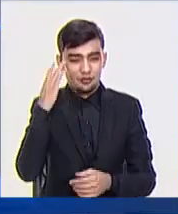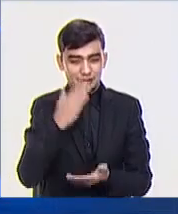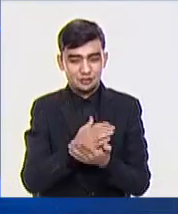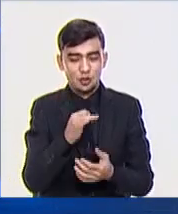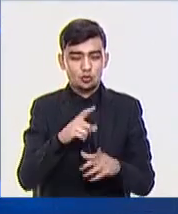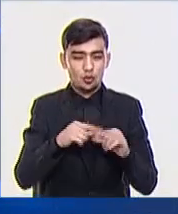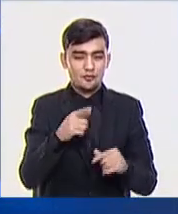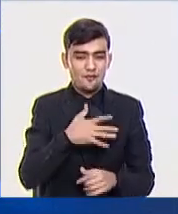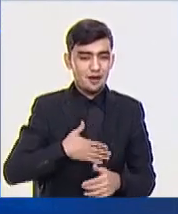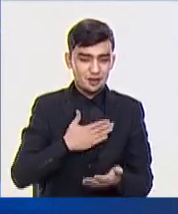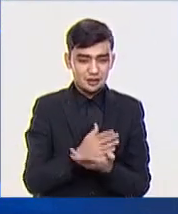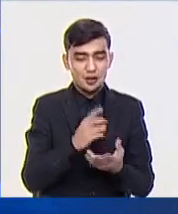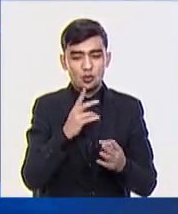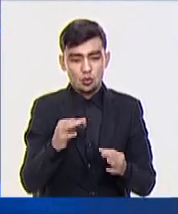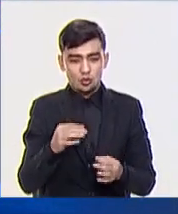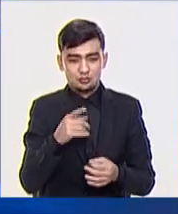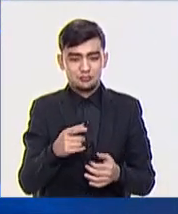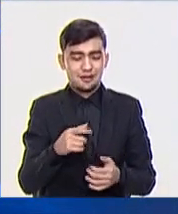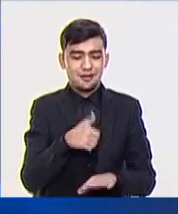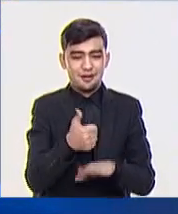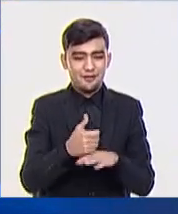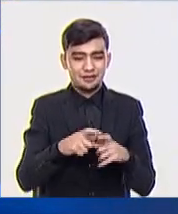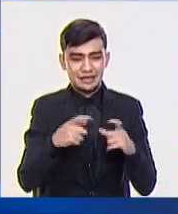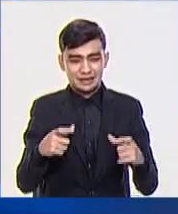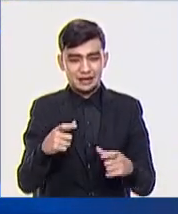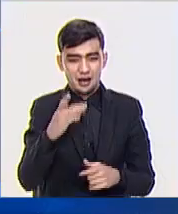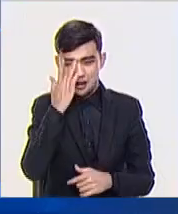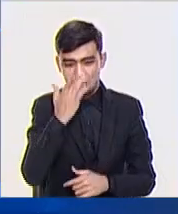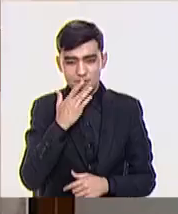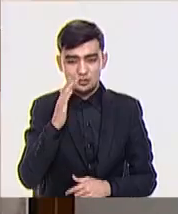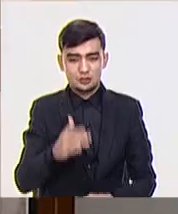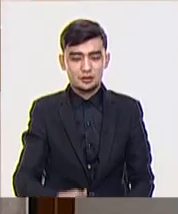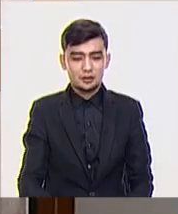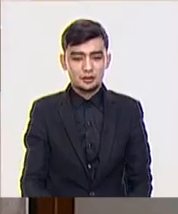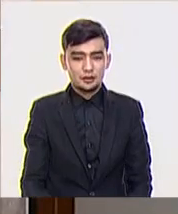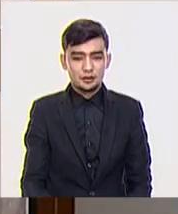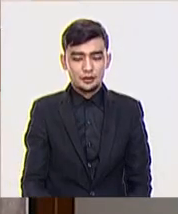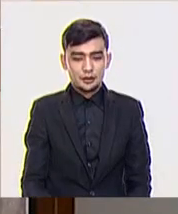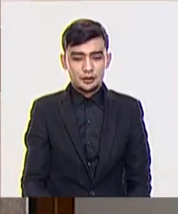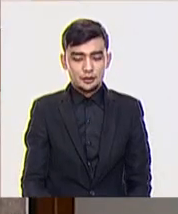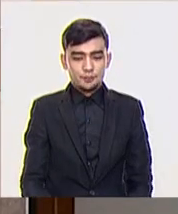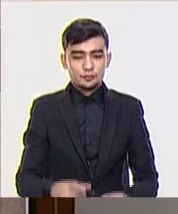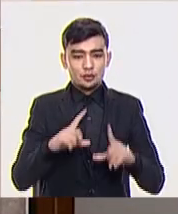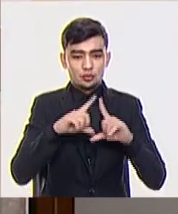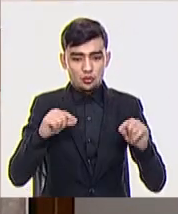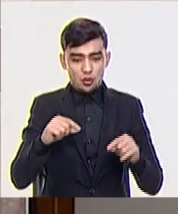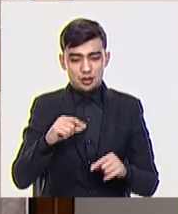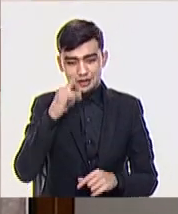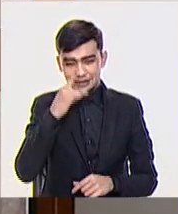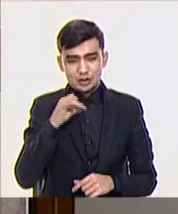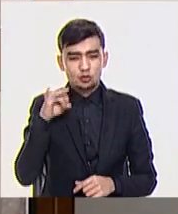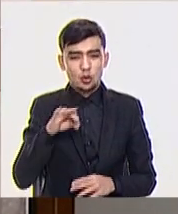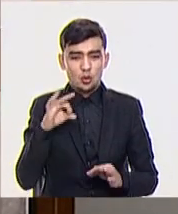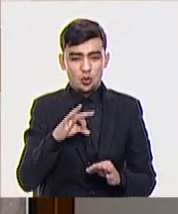волнение есть, но с ним легко справиться, ведь главное – тестирование пройдет летом. В школе по Казахстан тарихи нас очень